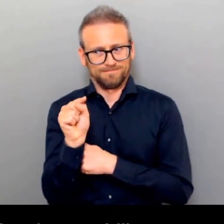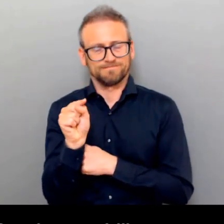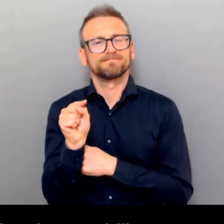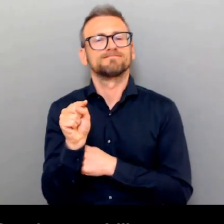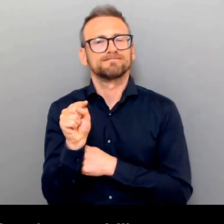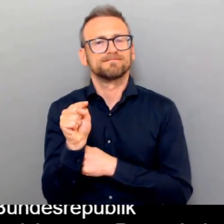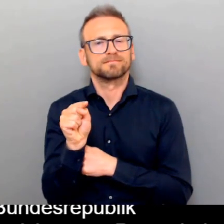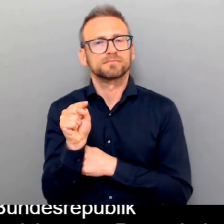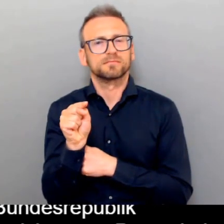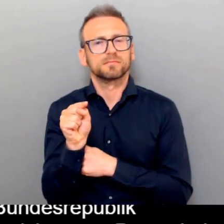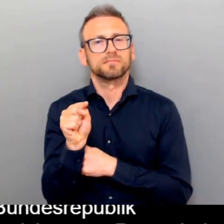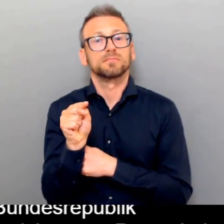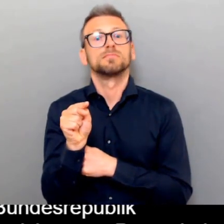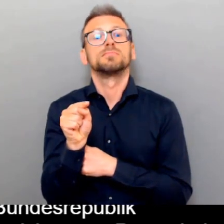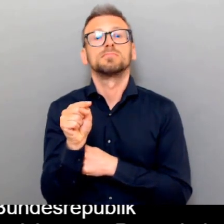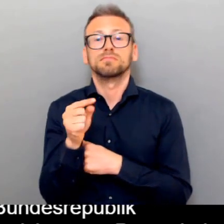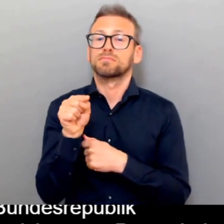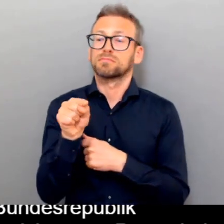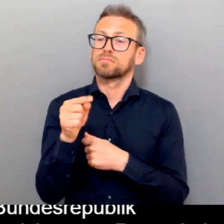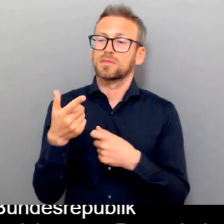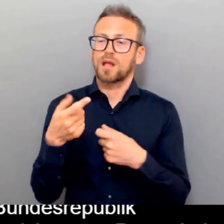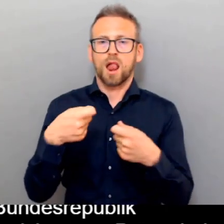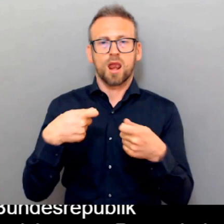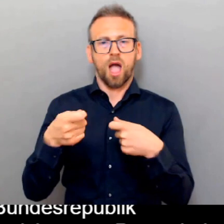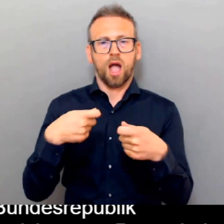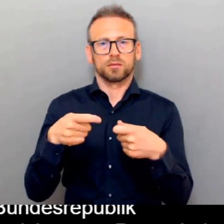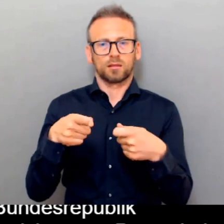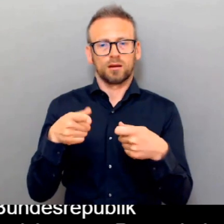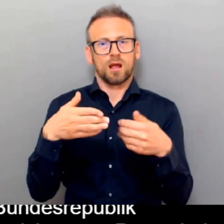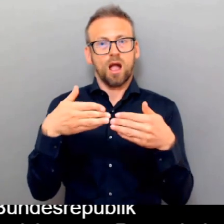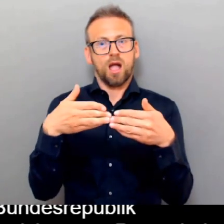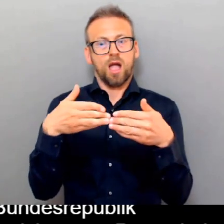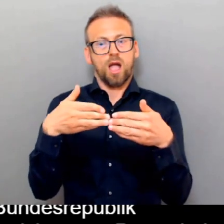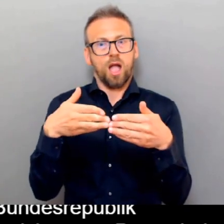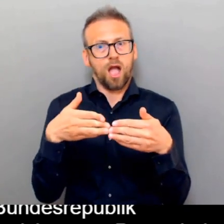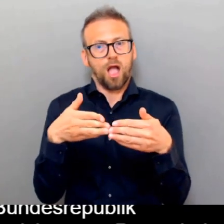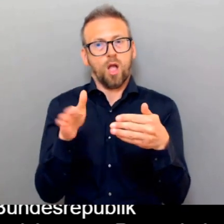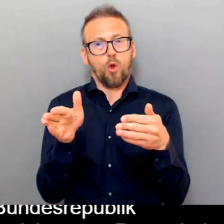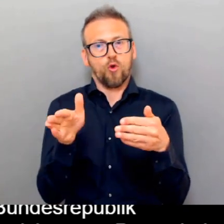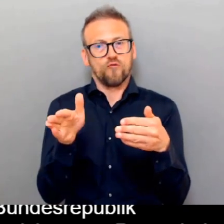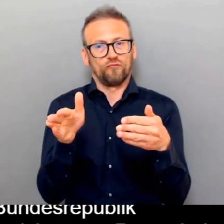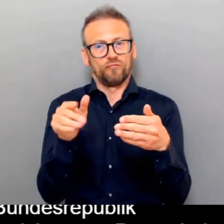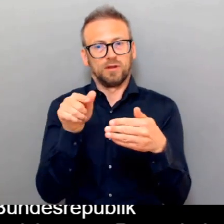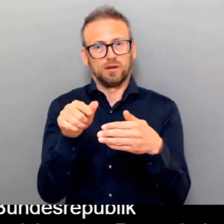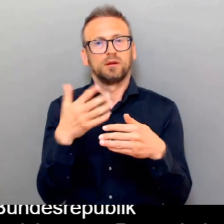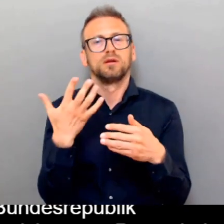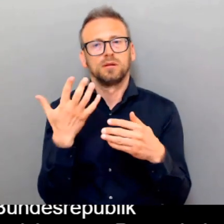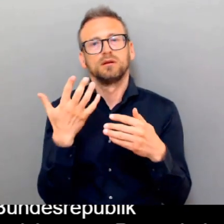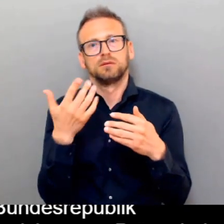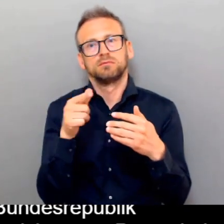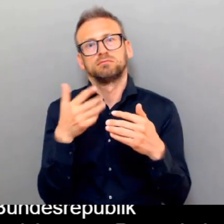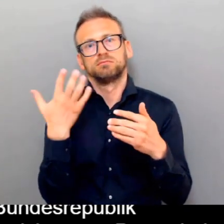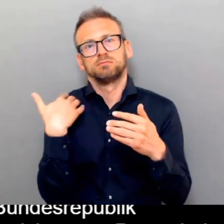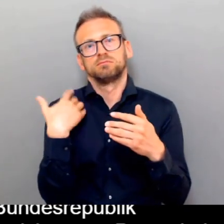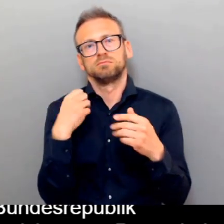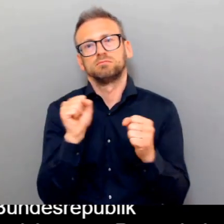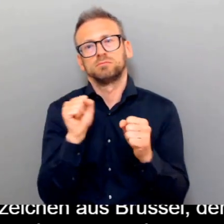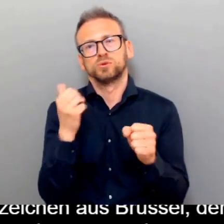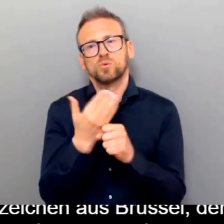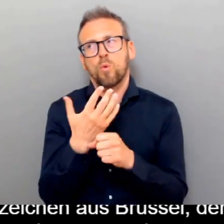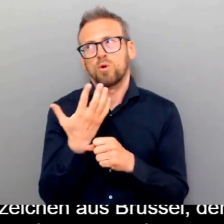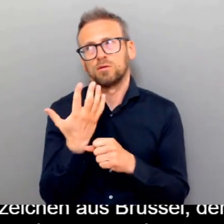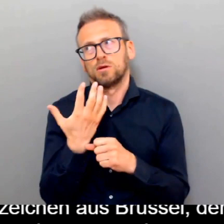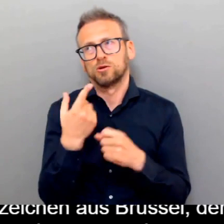auch mit bayerischem Geld zu hinterlegen. Aus dem jetzigen Haushalt raus und dann das Thema der Ladenöffnung. Ist ja ein